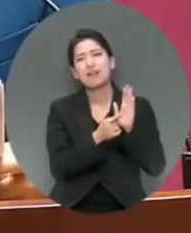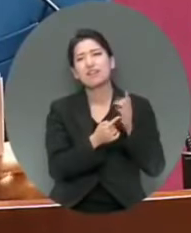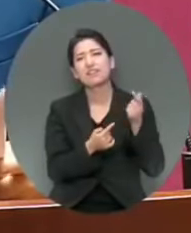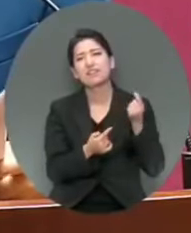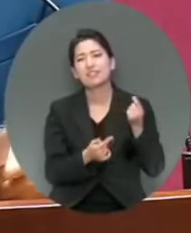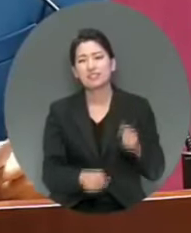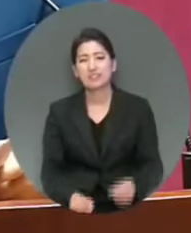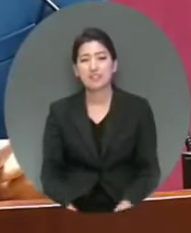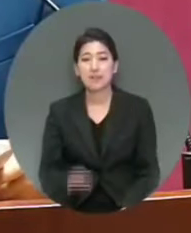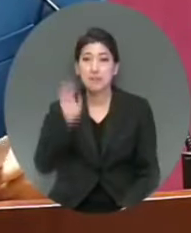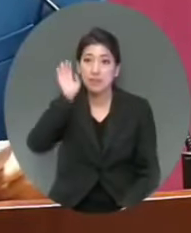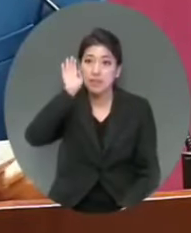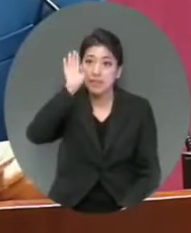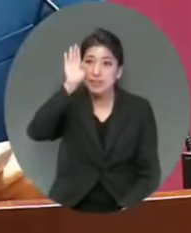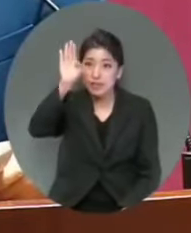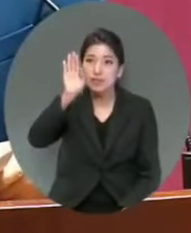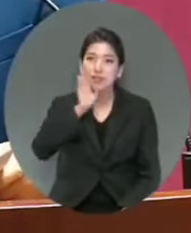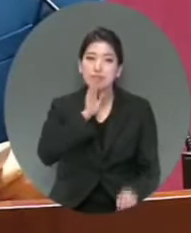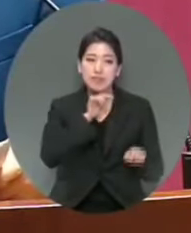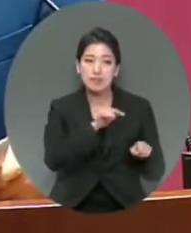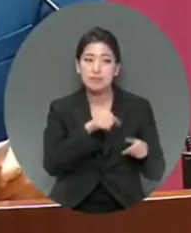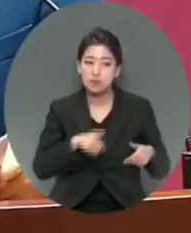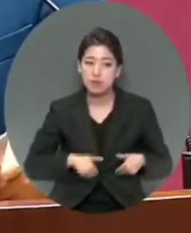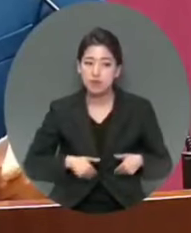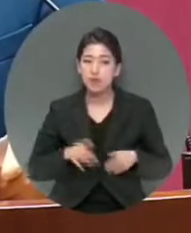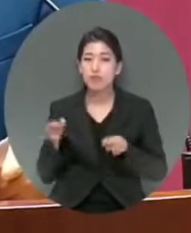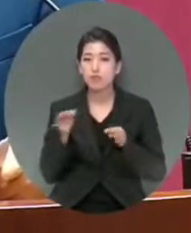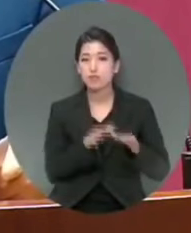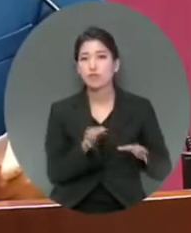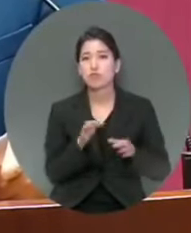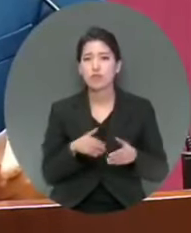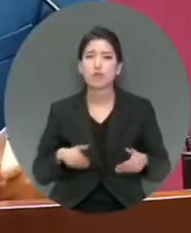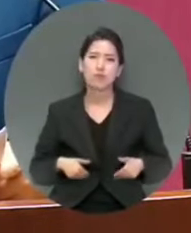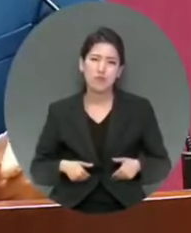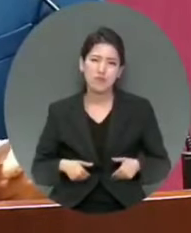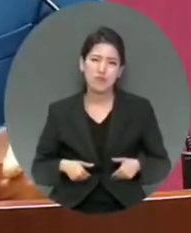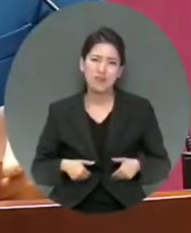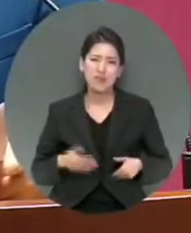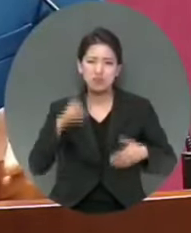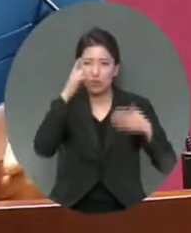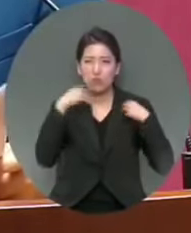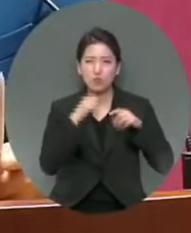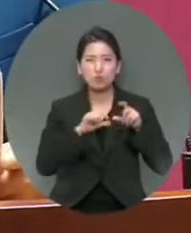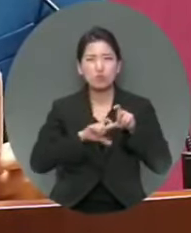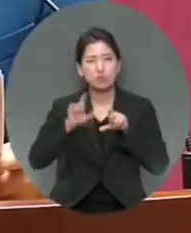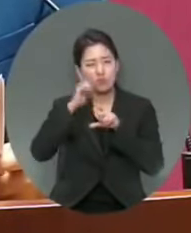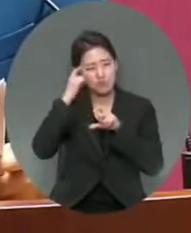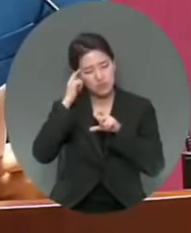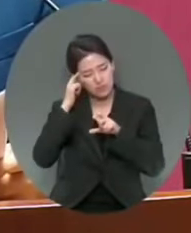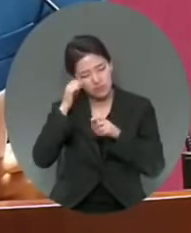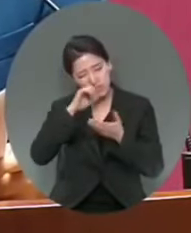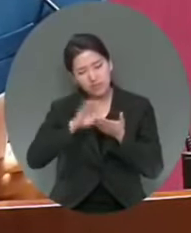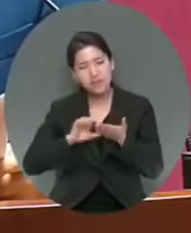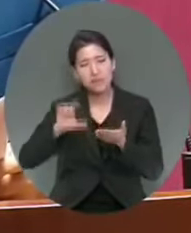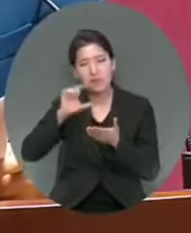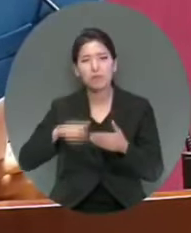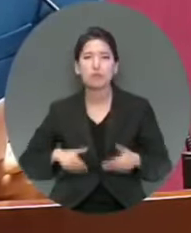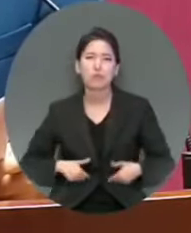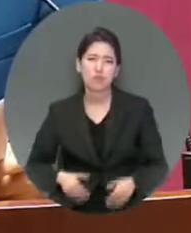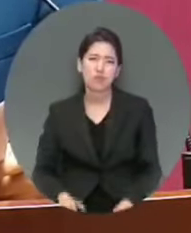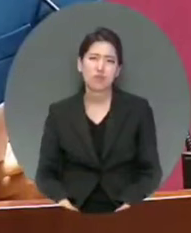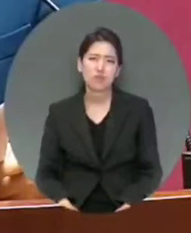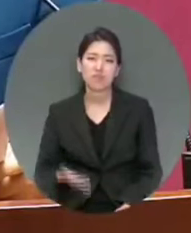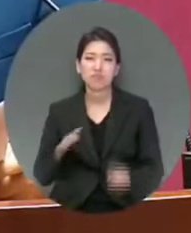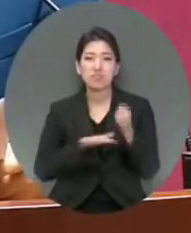저는 미래를 보고 투자하는 사업들에 대해서 우리 정부가 좀 더 숙고해야 된다 이렇게 생각을 합니다. 그리고 이렇게 아무런 기준도